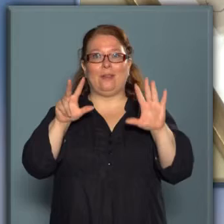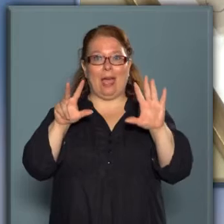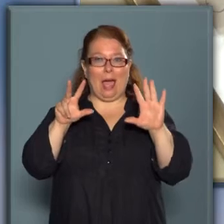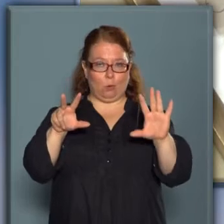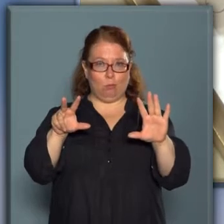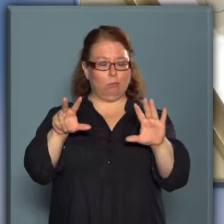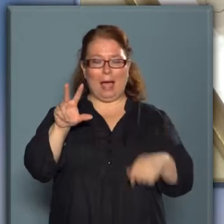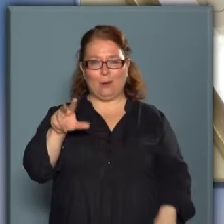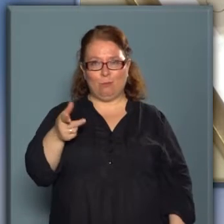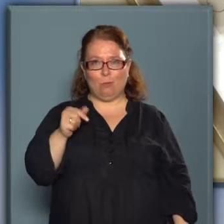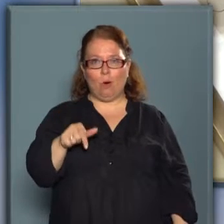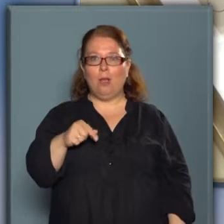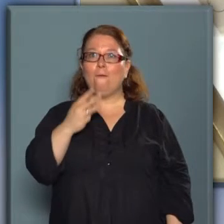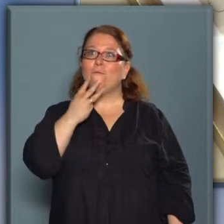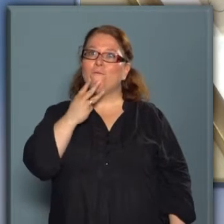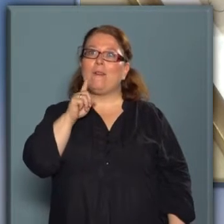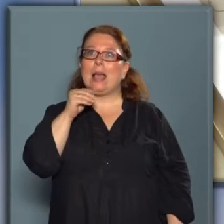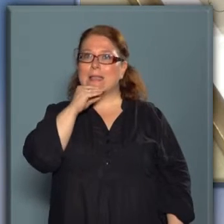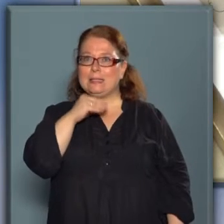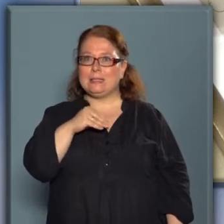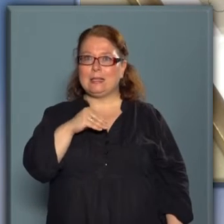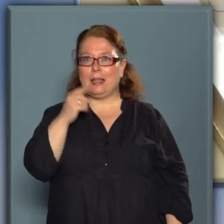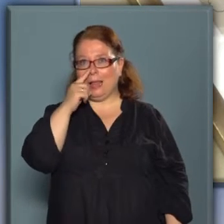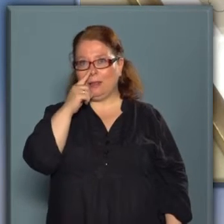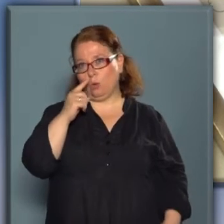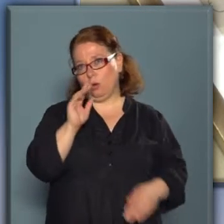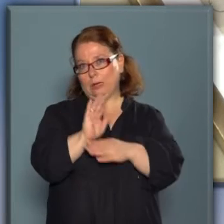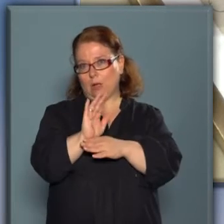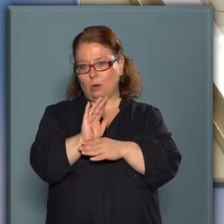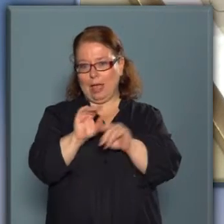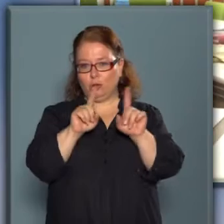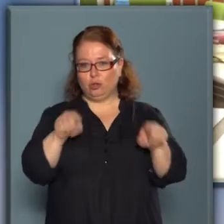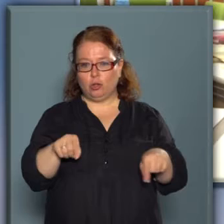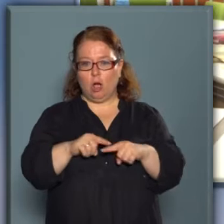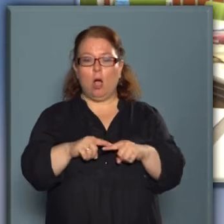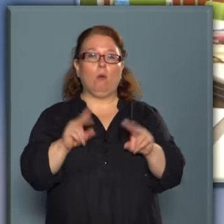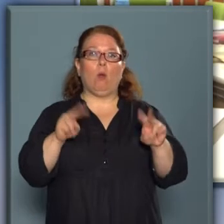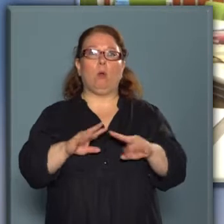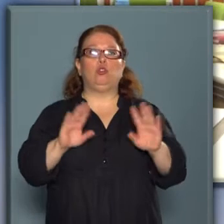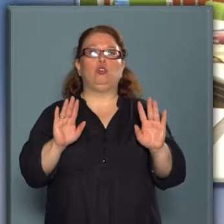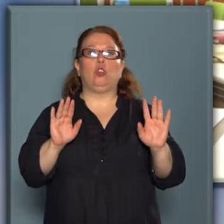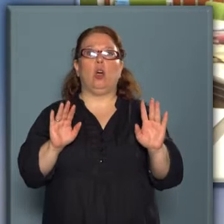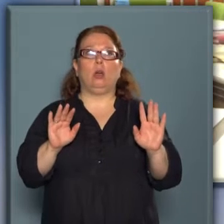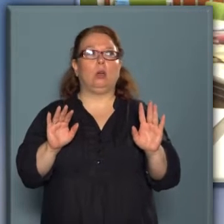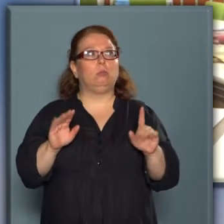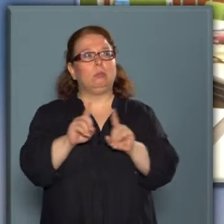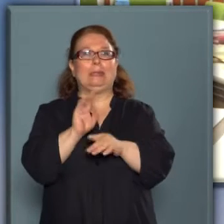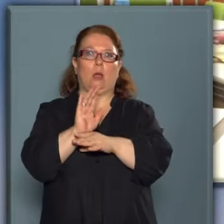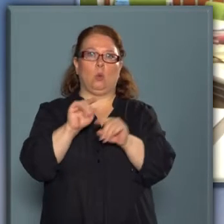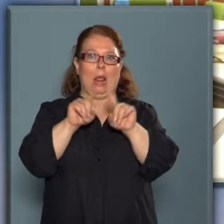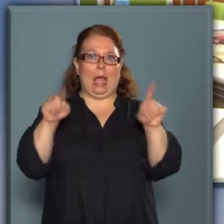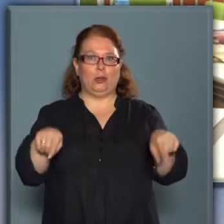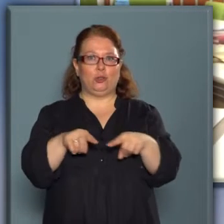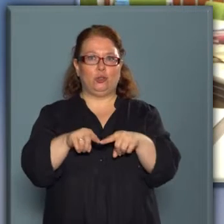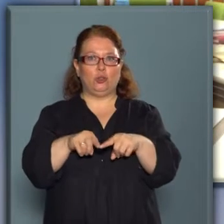1793-as Weisz Nándornak egy igazolása, végül is csak egy sima, úgy mondhatni, egy